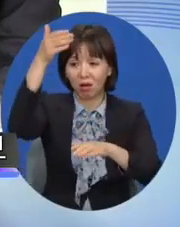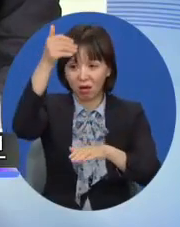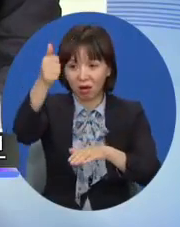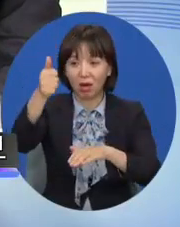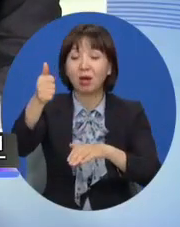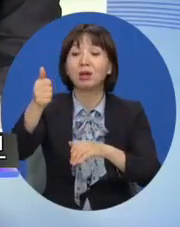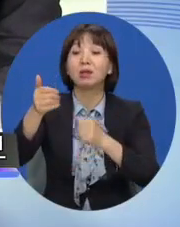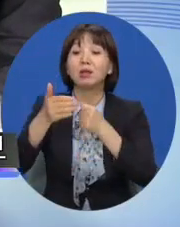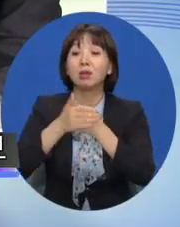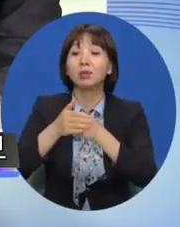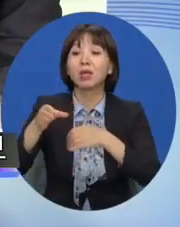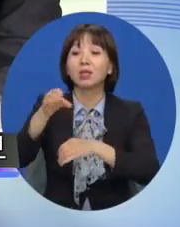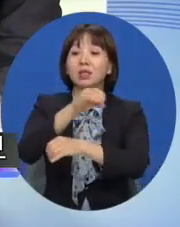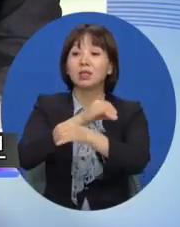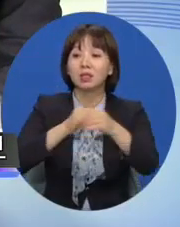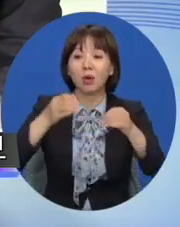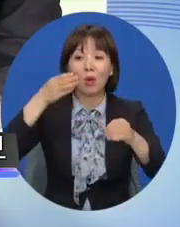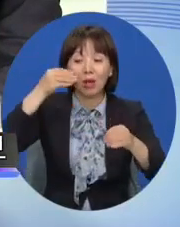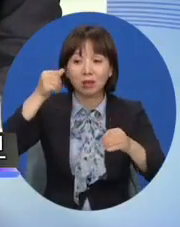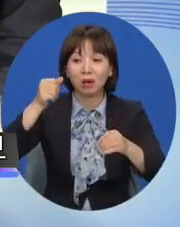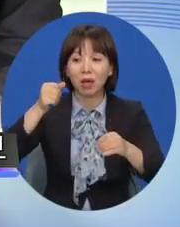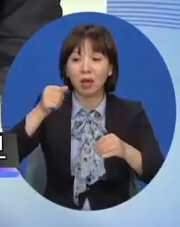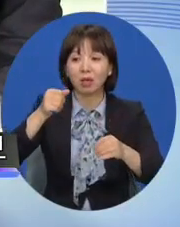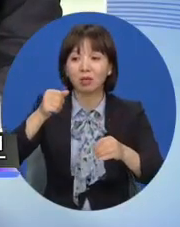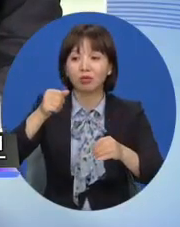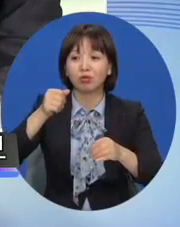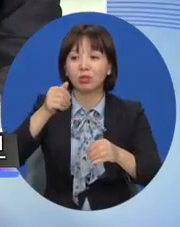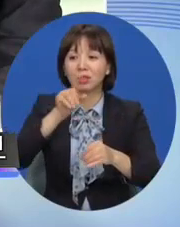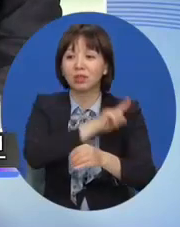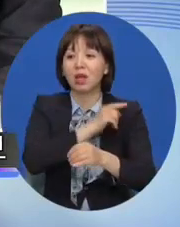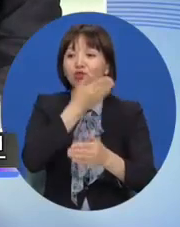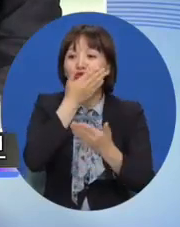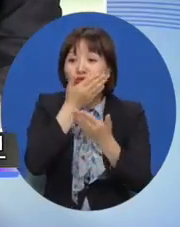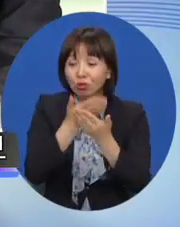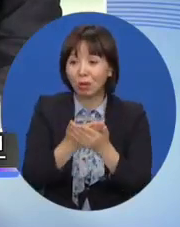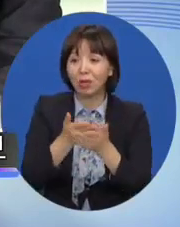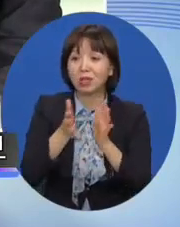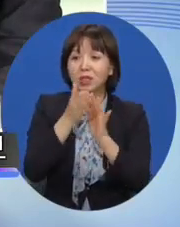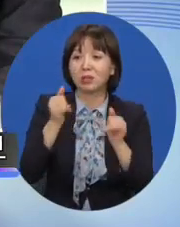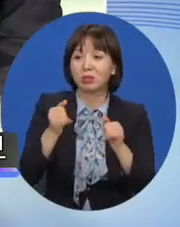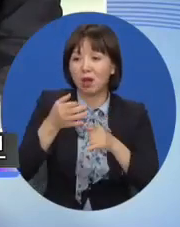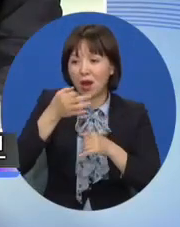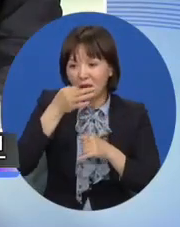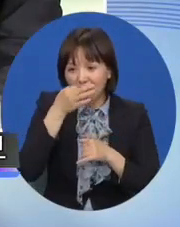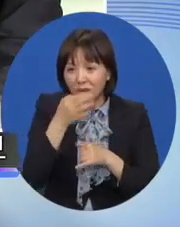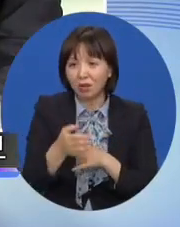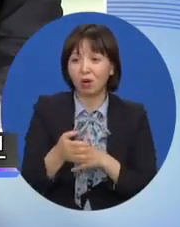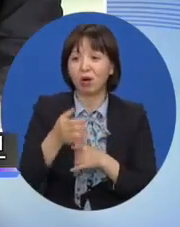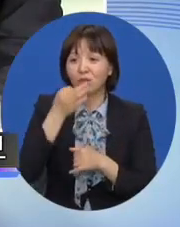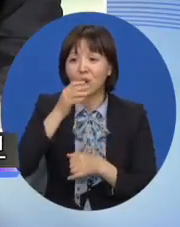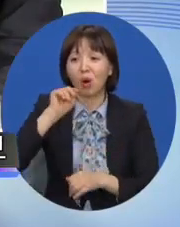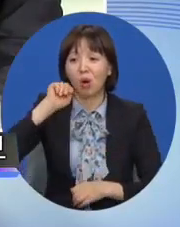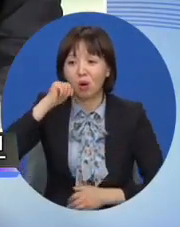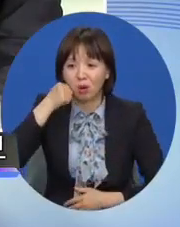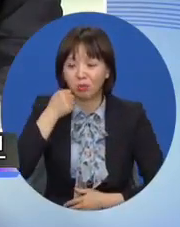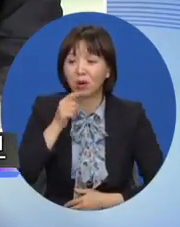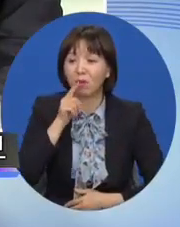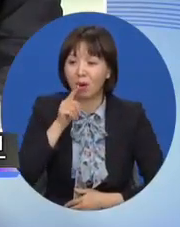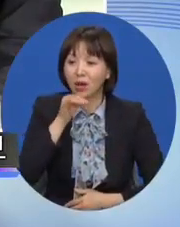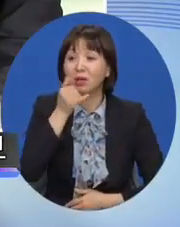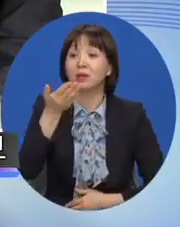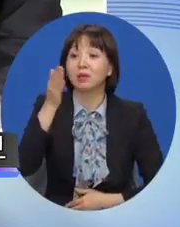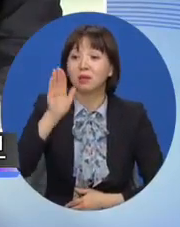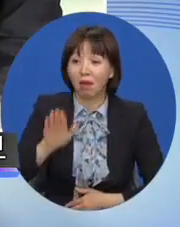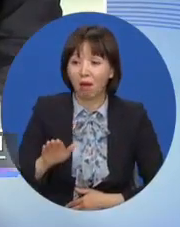경제 활성화에 초점을 맞춰야 됩니다. 지금 시민은 허리띠를 졸라매고 다 어렵다라는데